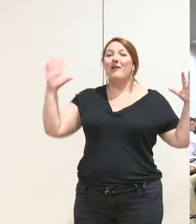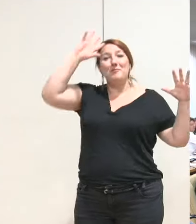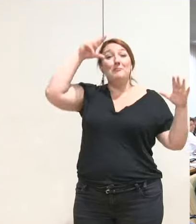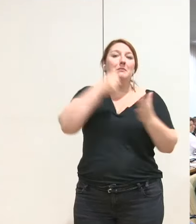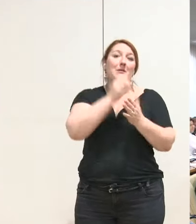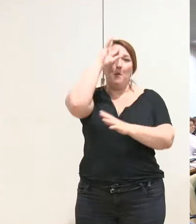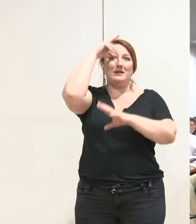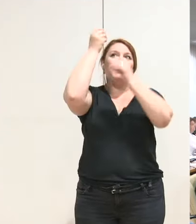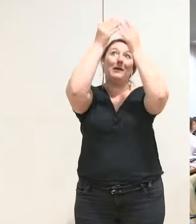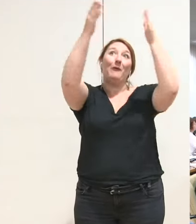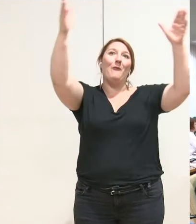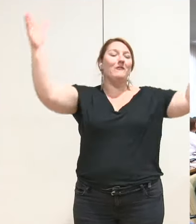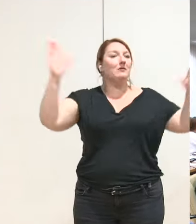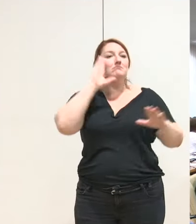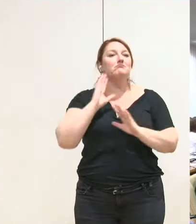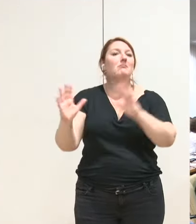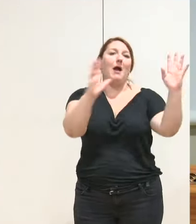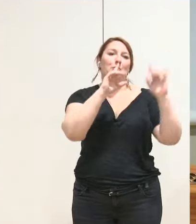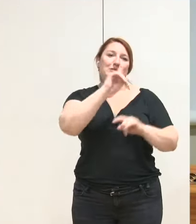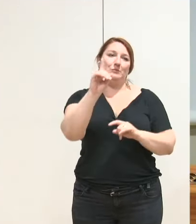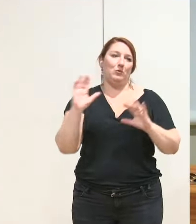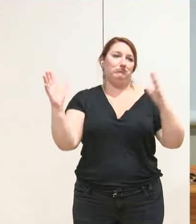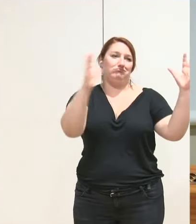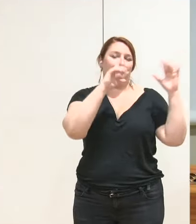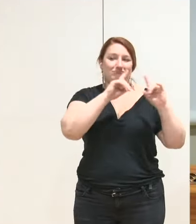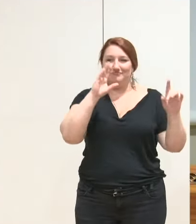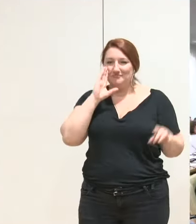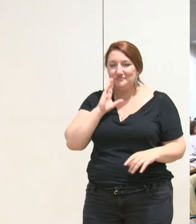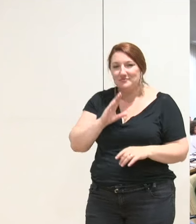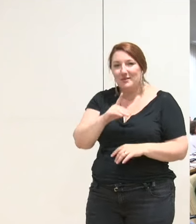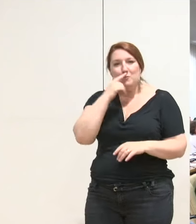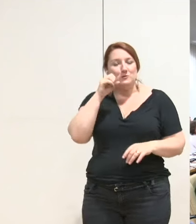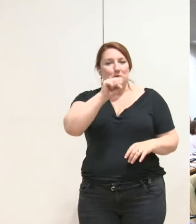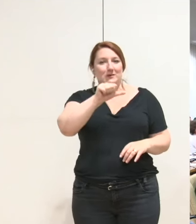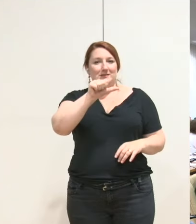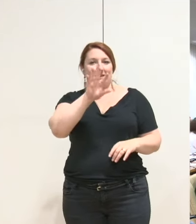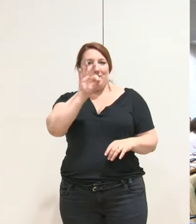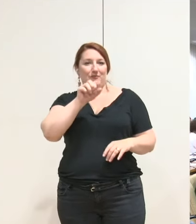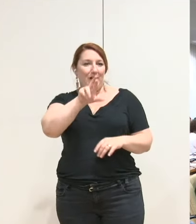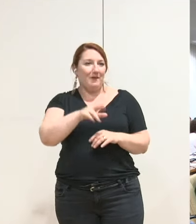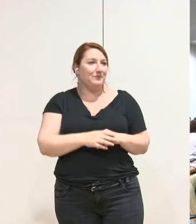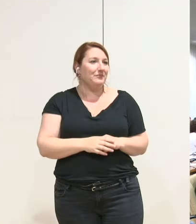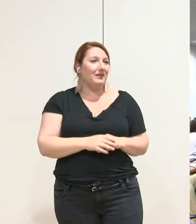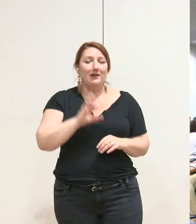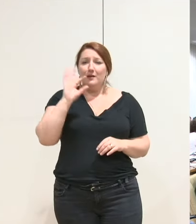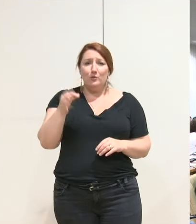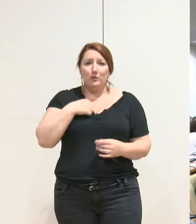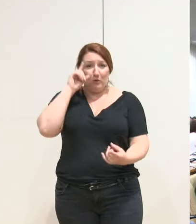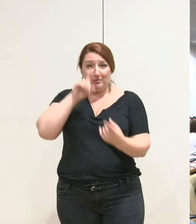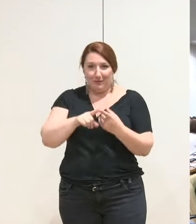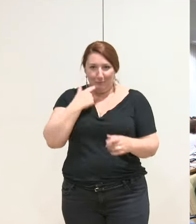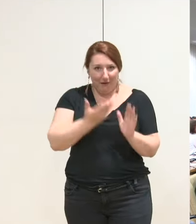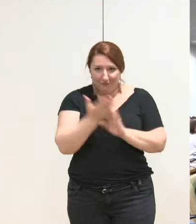voilà pas d'applaudissement je vous en prie Monsieur Safar oui c'était pas du tout sur ce sujet